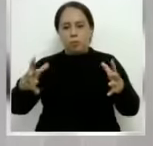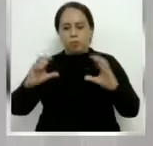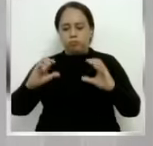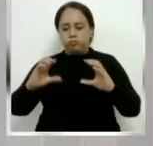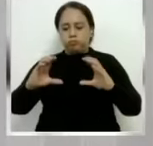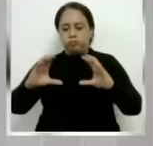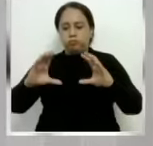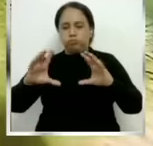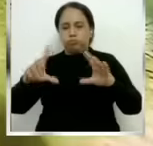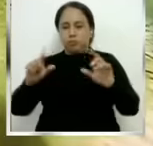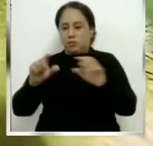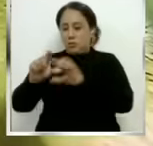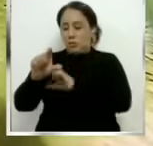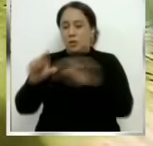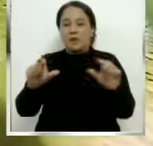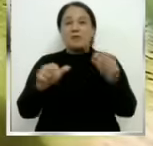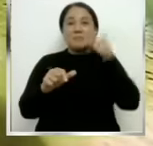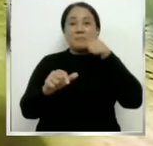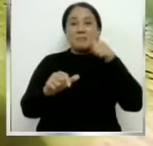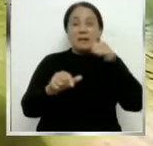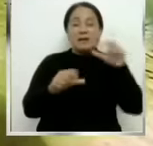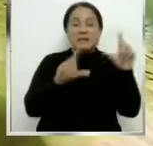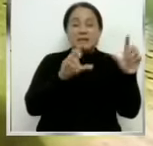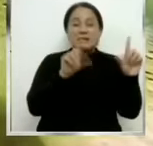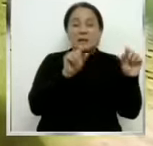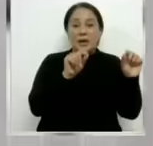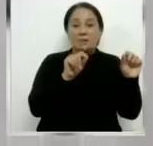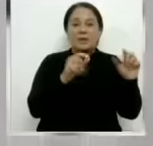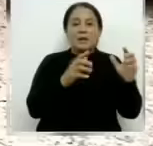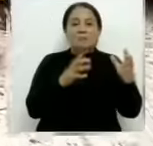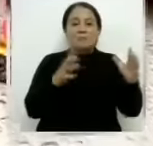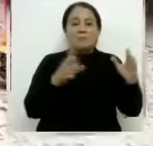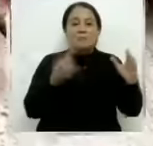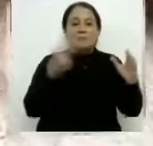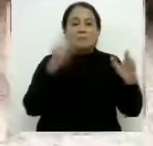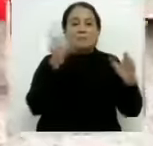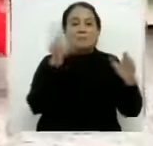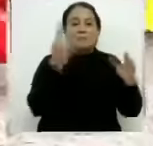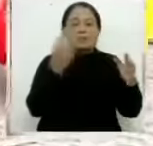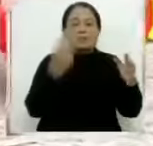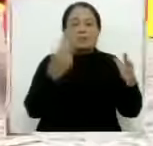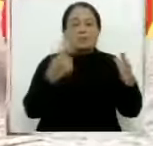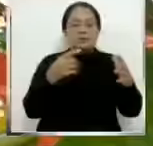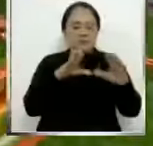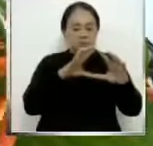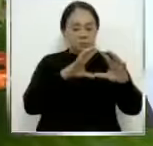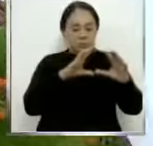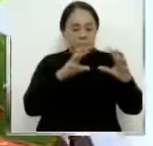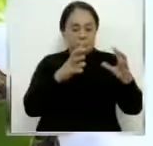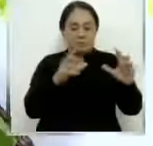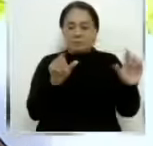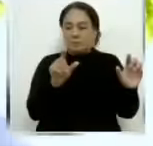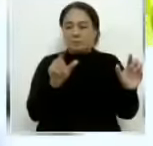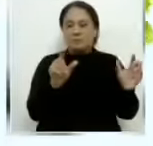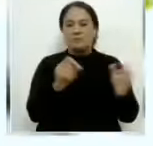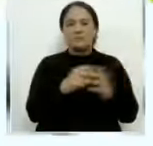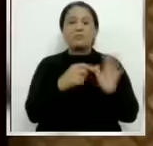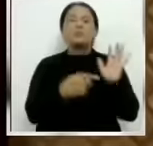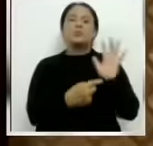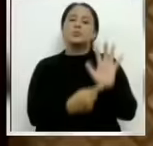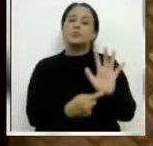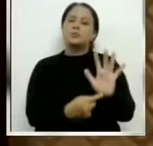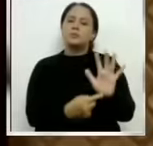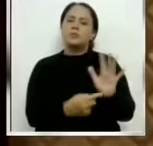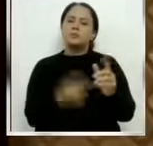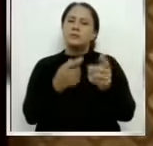kagaya ng female crab, ang lumalaki sa kanya ay ang kanya shell. May pakikita yung mga talent, tradisyon,